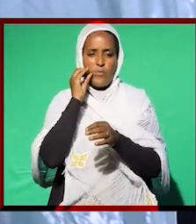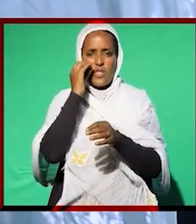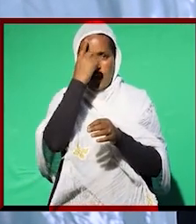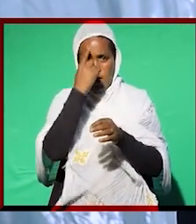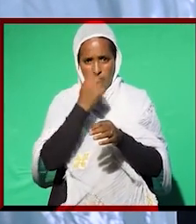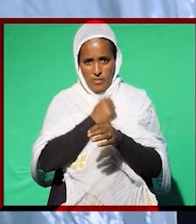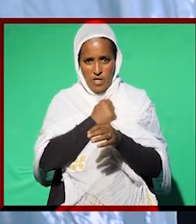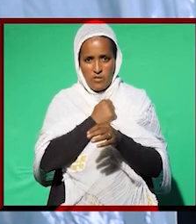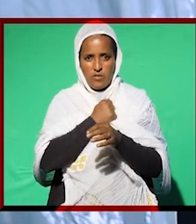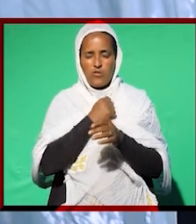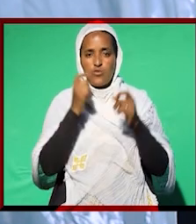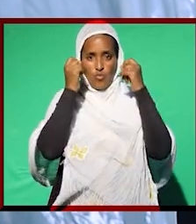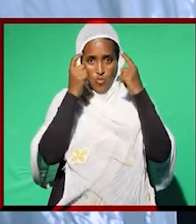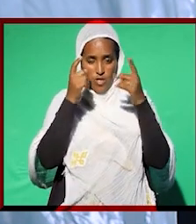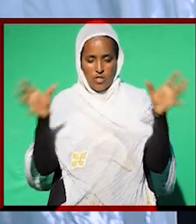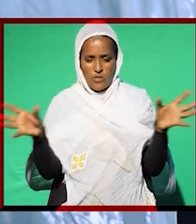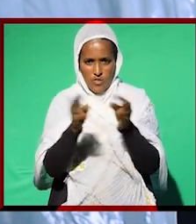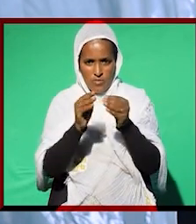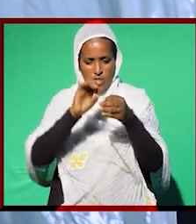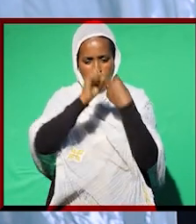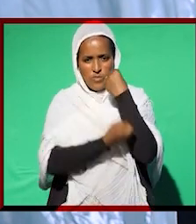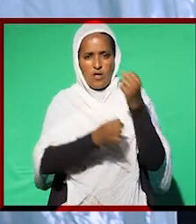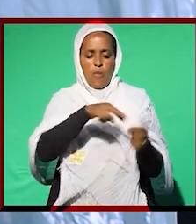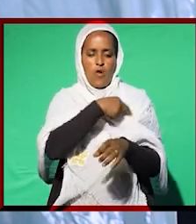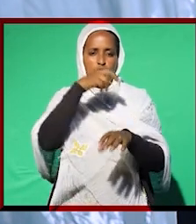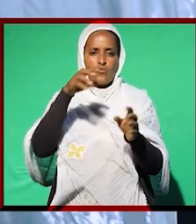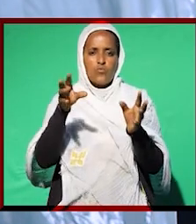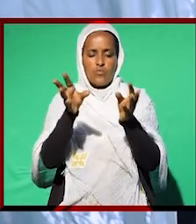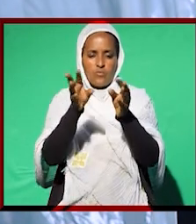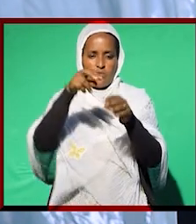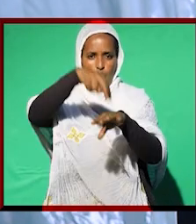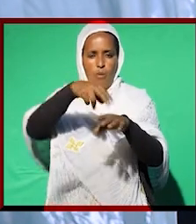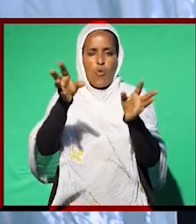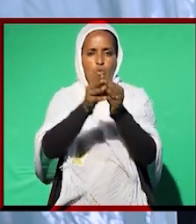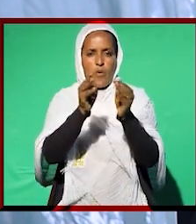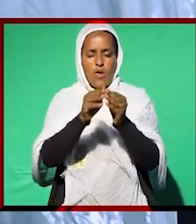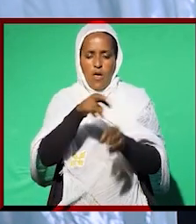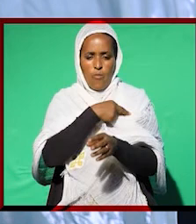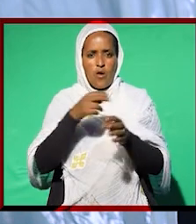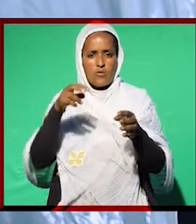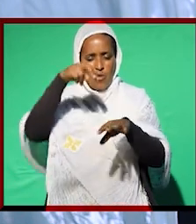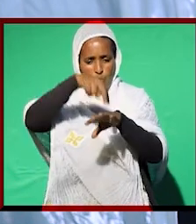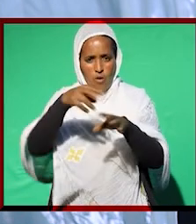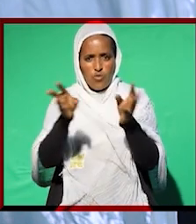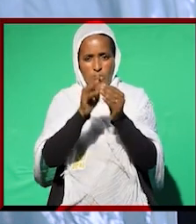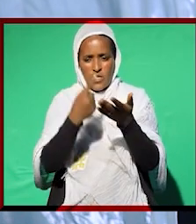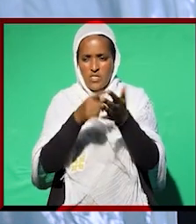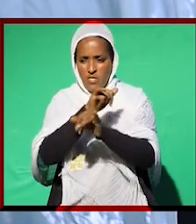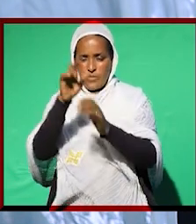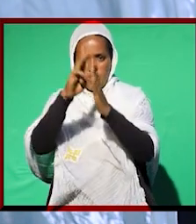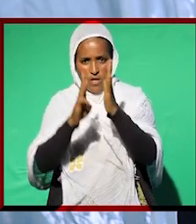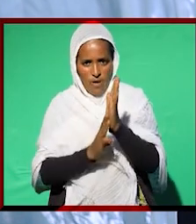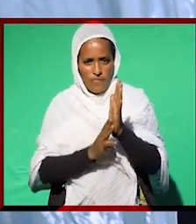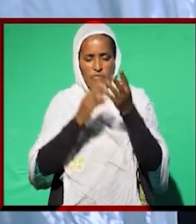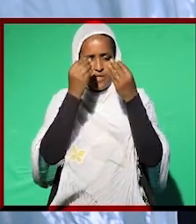በሰባቱ የቤተ እምነት ስግውነት ስብስብነት የተመሰረተ የሃይማኖት ተቋማት ጉባኤ አለ። የሃይማኖት ተቋማት ጉባኤ እንዲህ